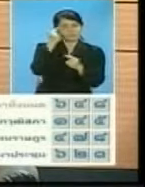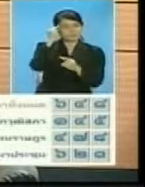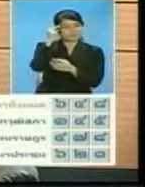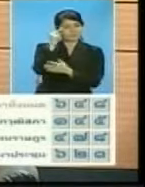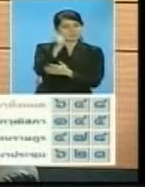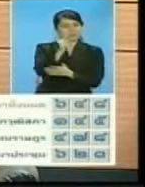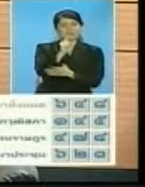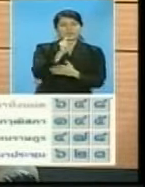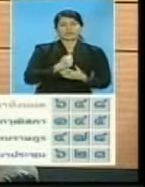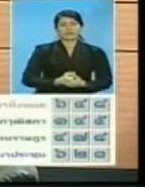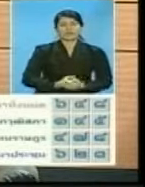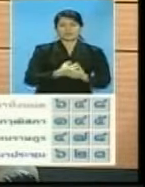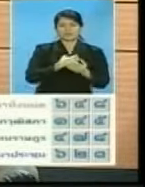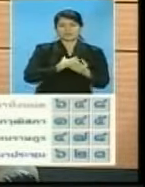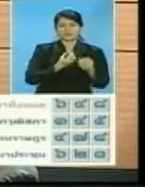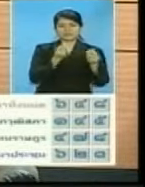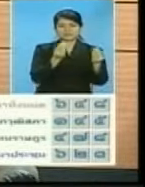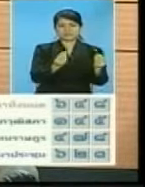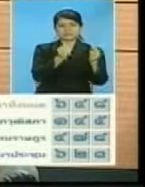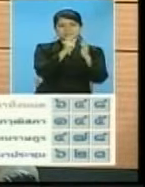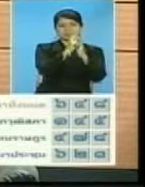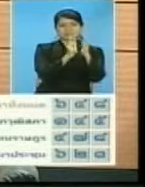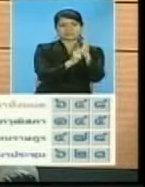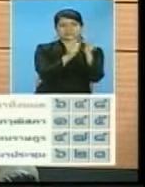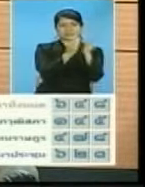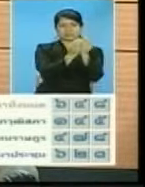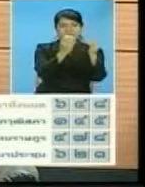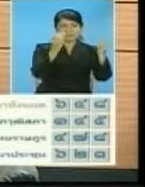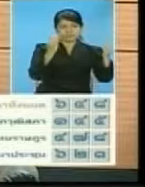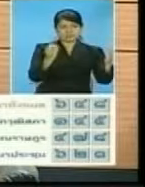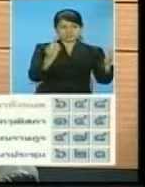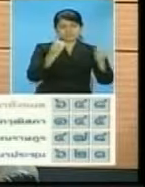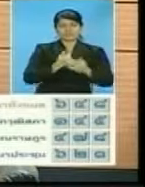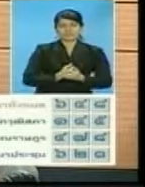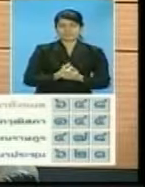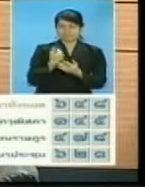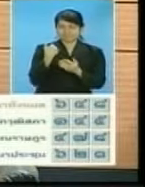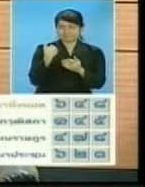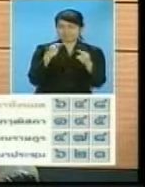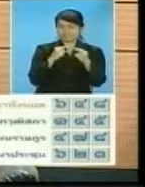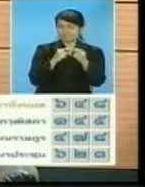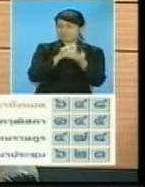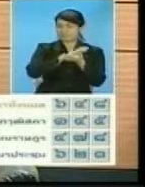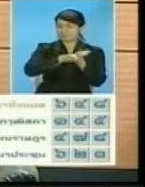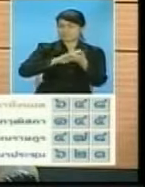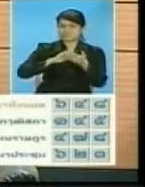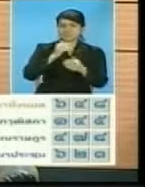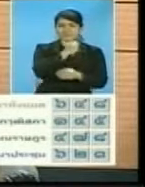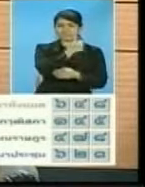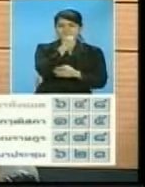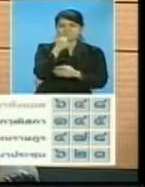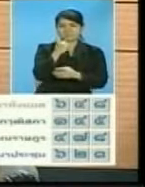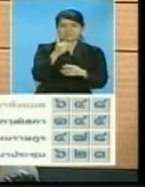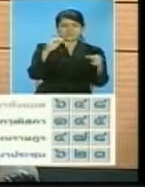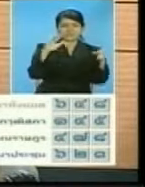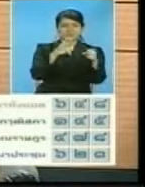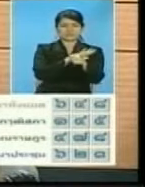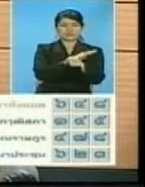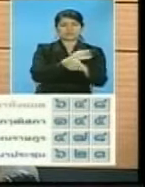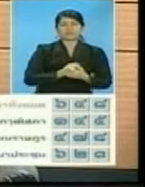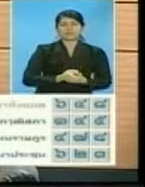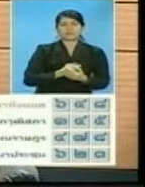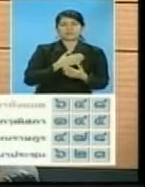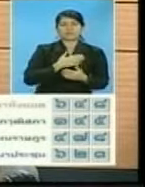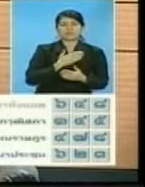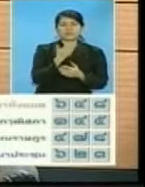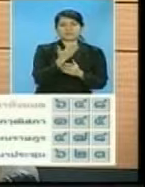ดีในการที่จะให้รัฐธรรมนูญฉบับนี้เป็นรัฐธรรมนูญที่มีความสมบูรณ์ในทุกมิติก็ข